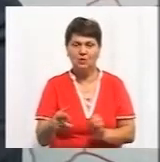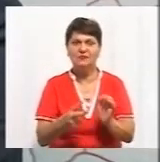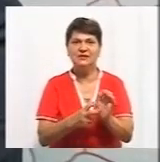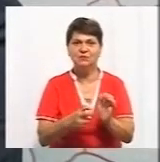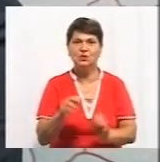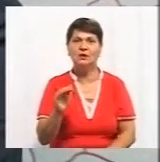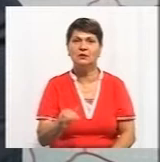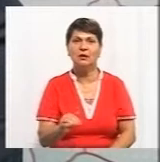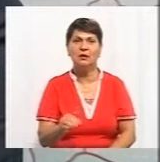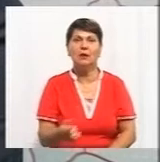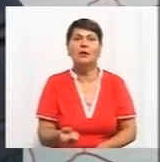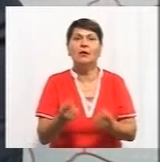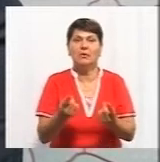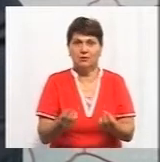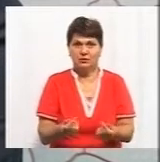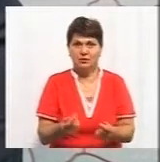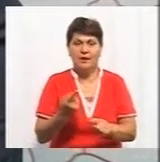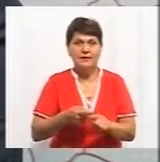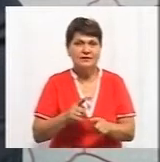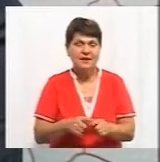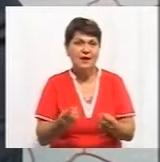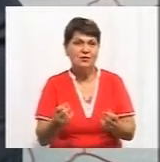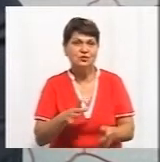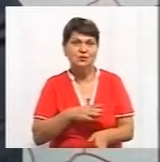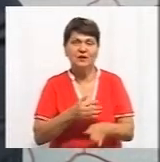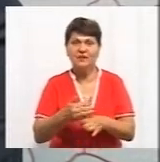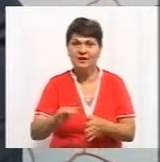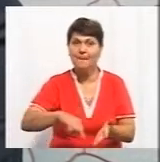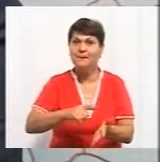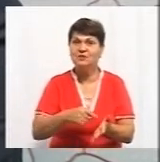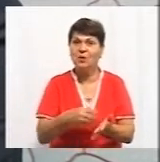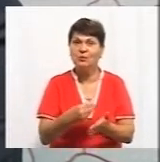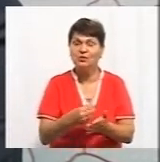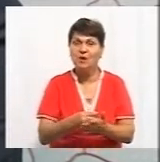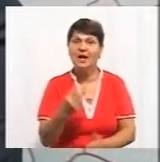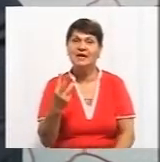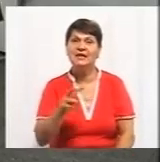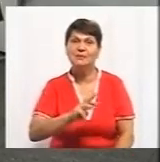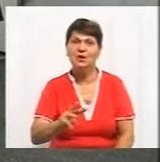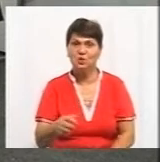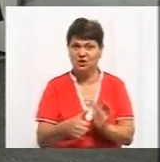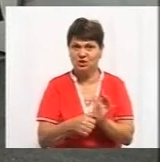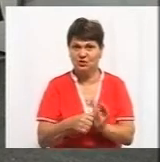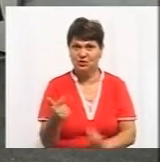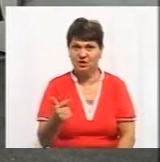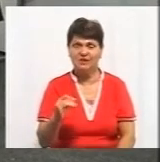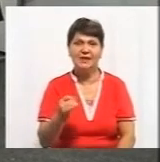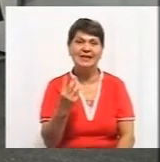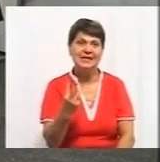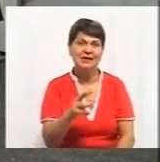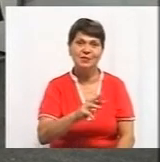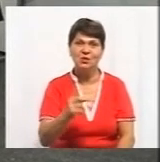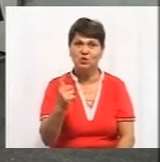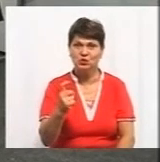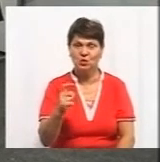7 мільйонів 700 тисяч. Що це за гроші? Це гроші були виділені з міського бюджету 3 мільйона 600 тисяч і 3 мільйона 100 тисяч –